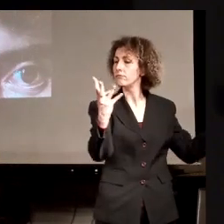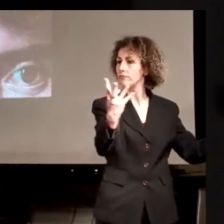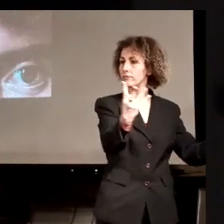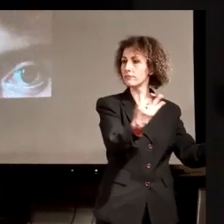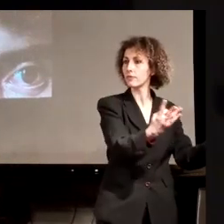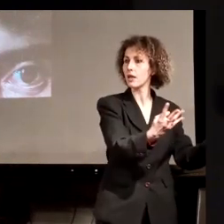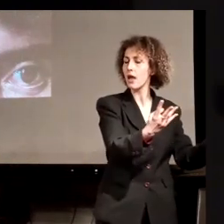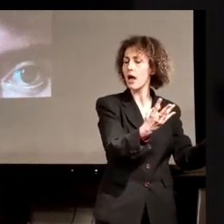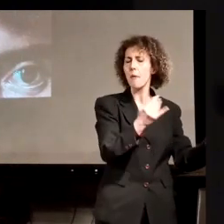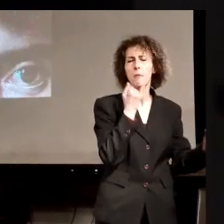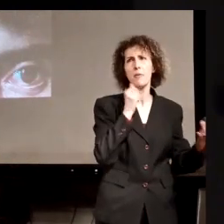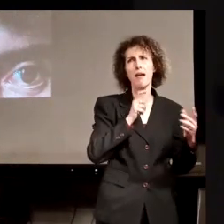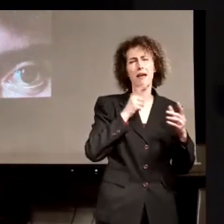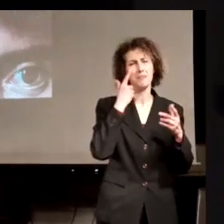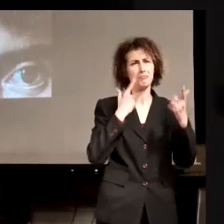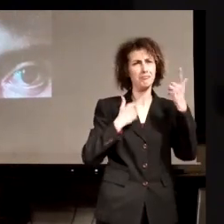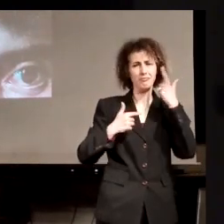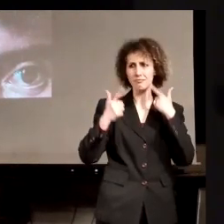ancora in lacrime